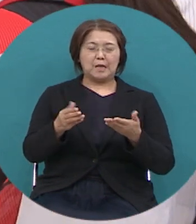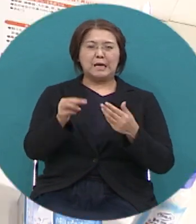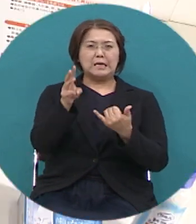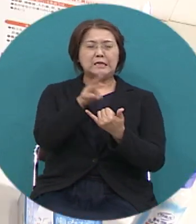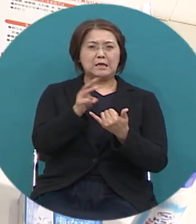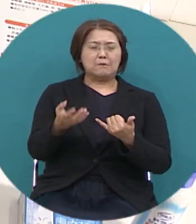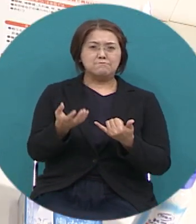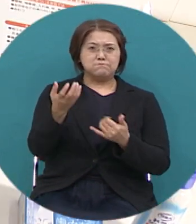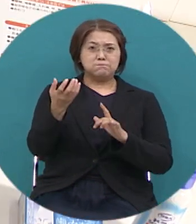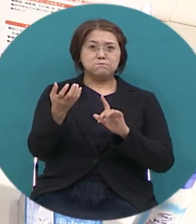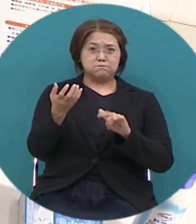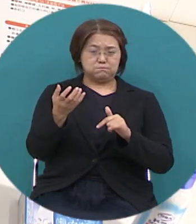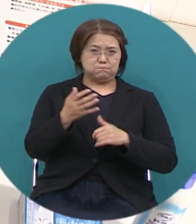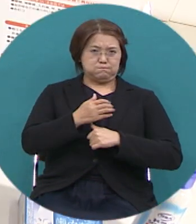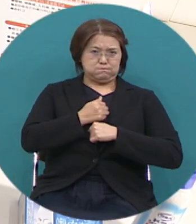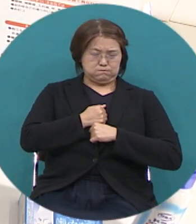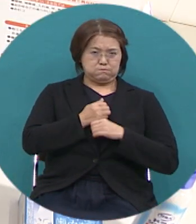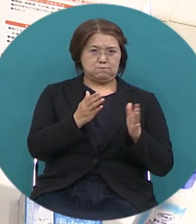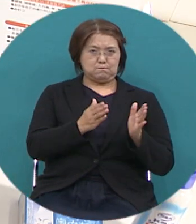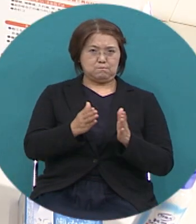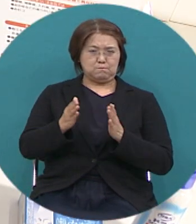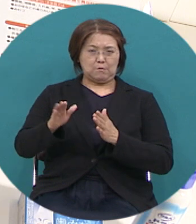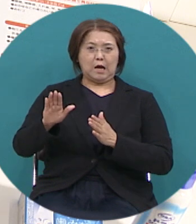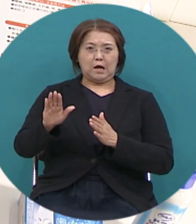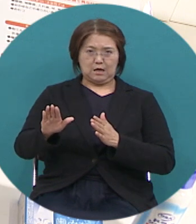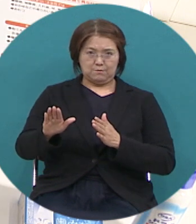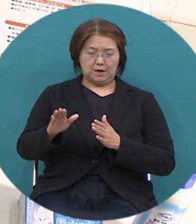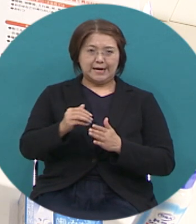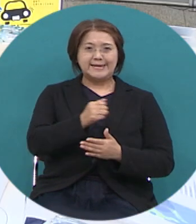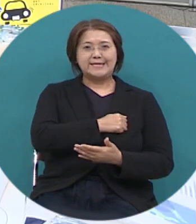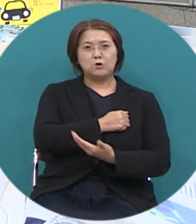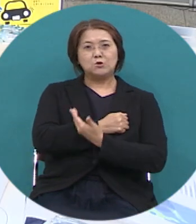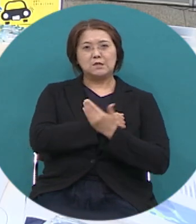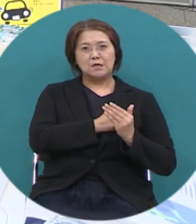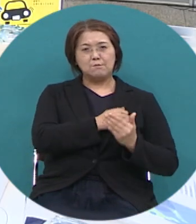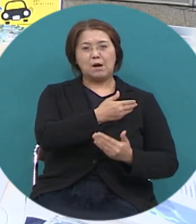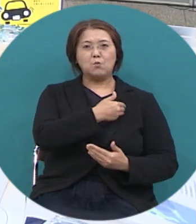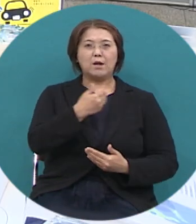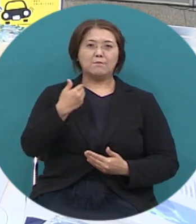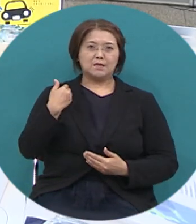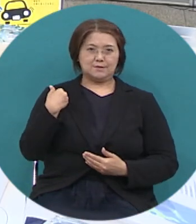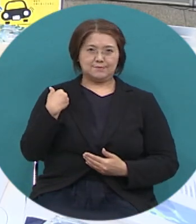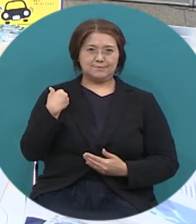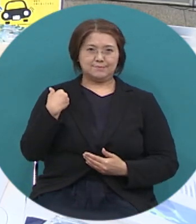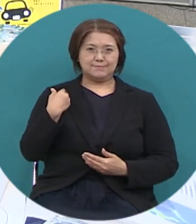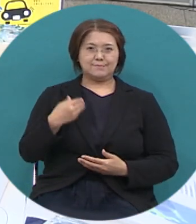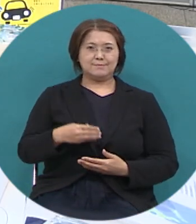えと備えができていれば命を守ることにつながります。